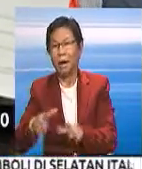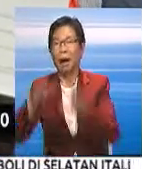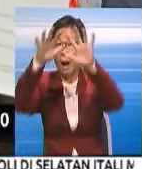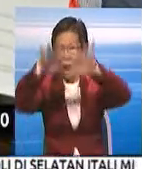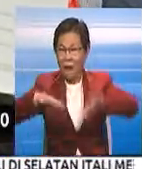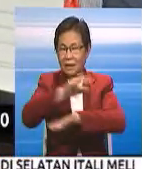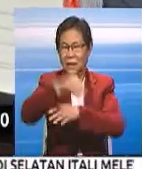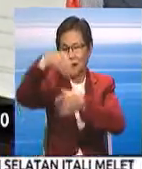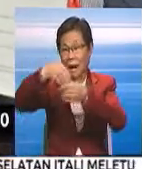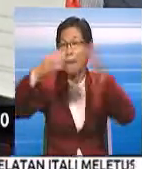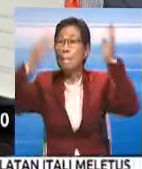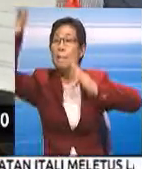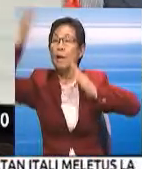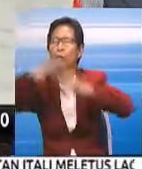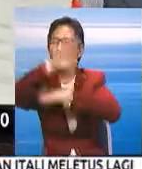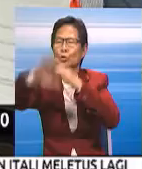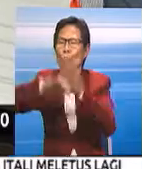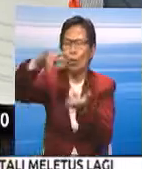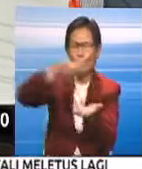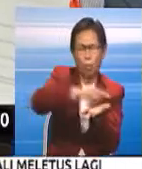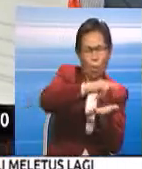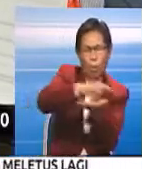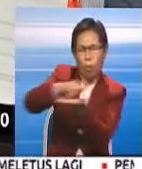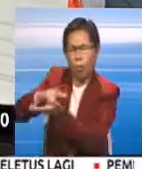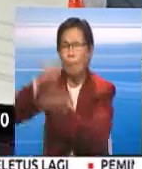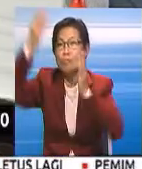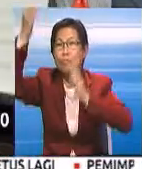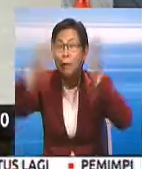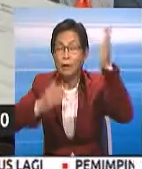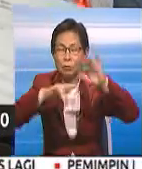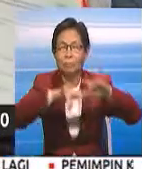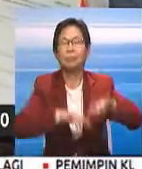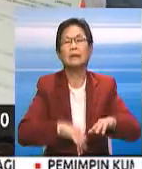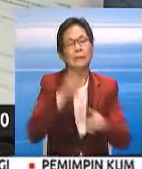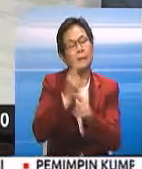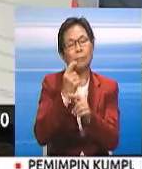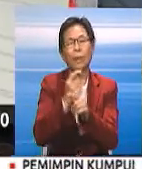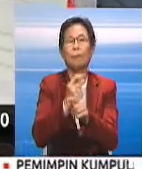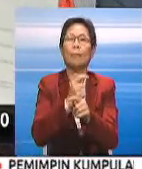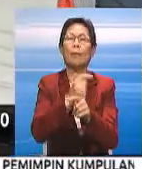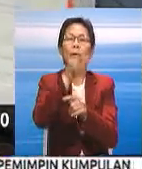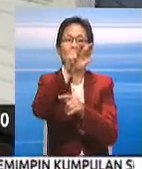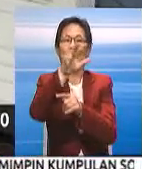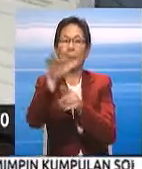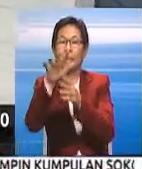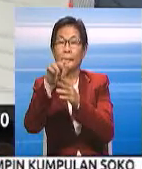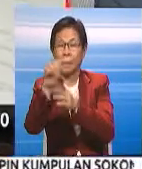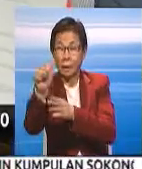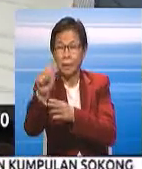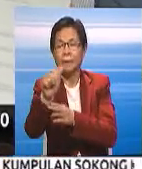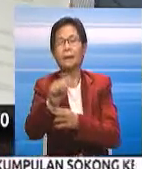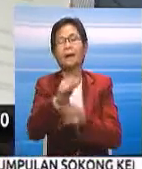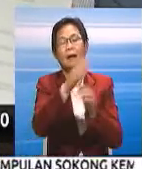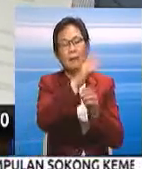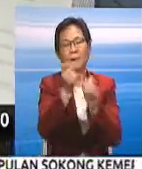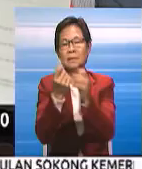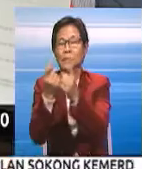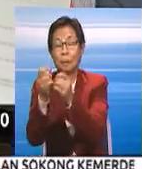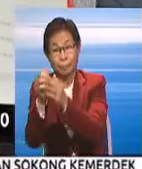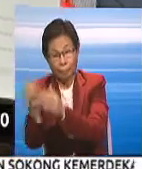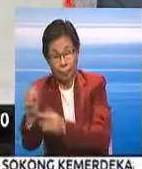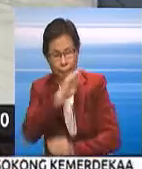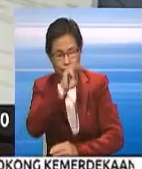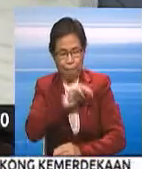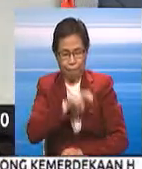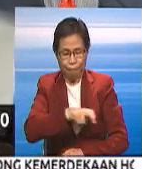dan domestik bagi semua lapangan terbang di Malaysia pula kekal masing-masing pada kadar RM35 dan RM11.